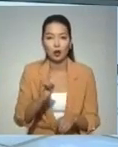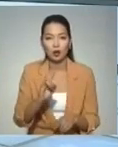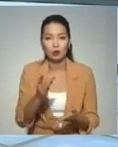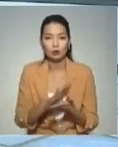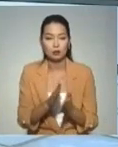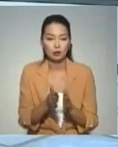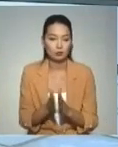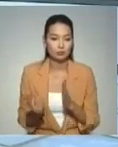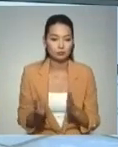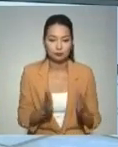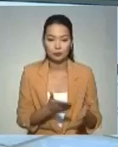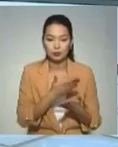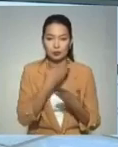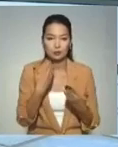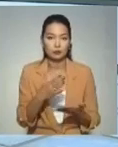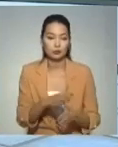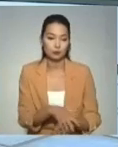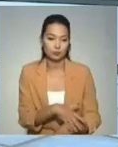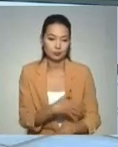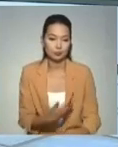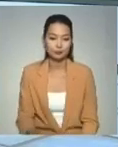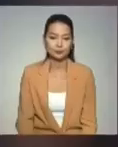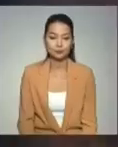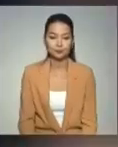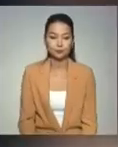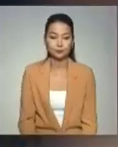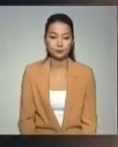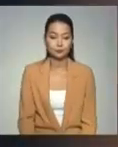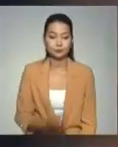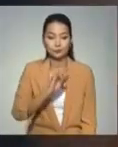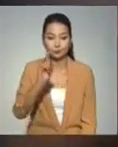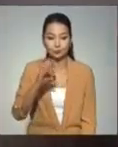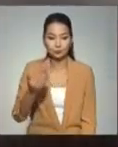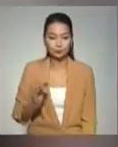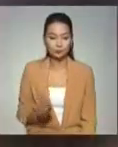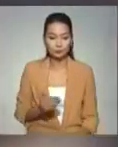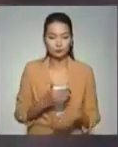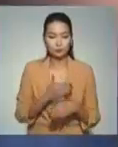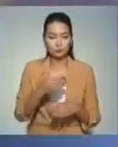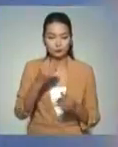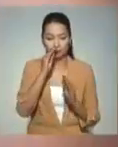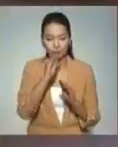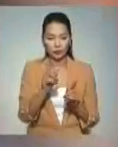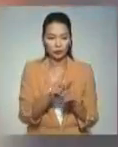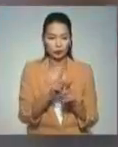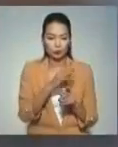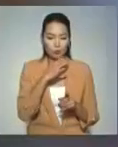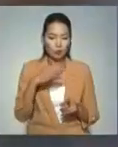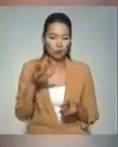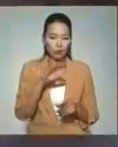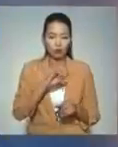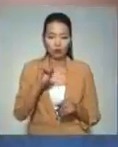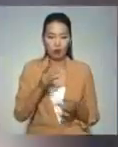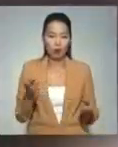жағдай әлі де реттелмей тұр. Толығырақ тілшіміз тарқатады. Әуе компаниясын кесірінен жұмысымыздан қалдық деген